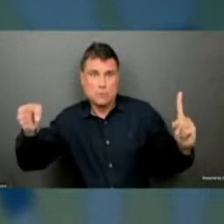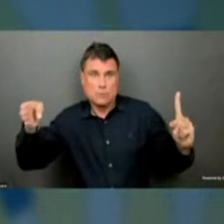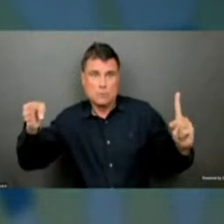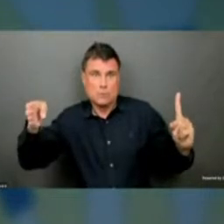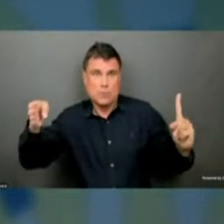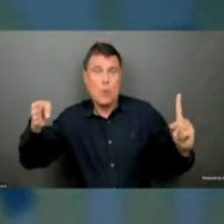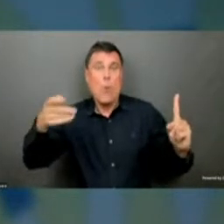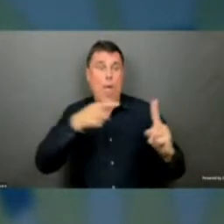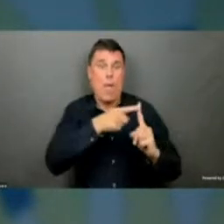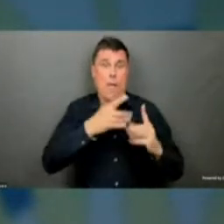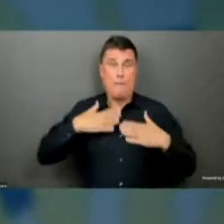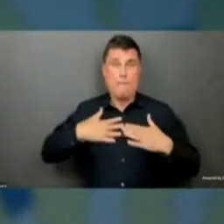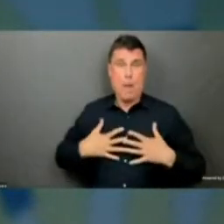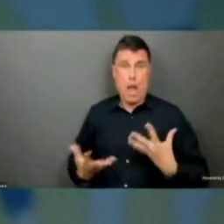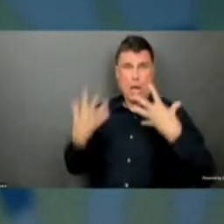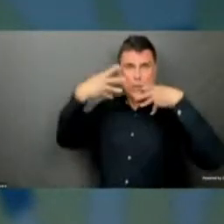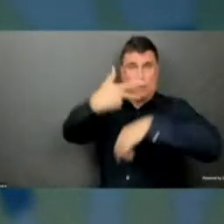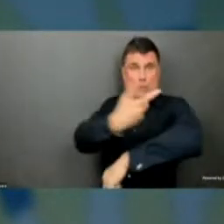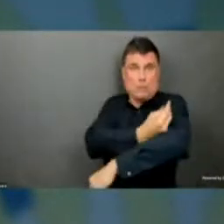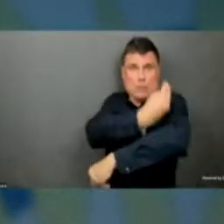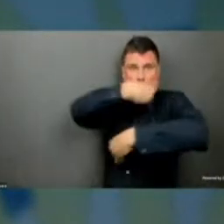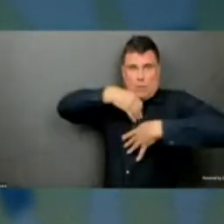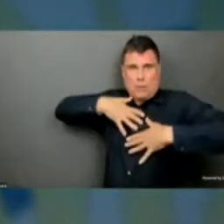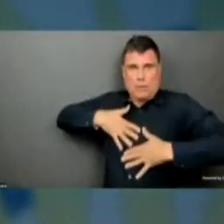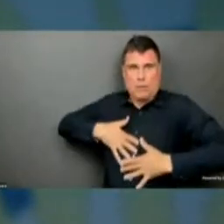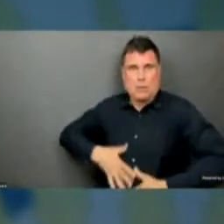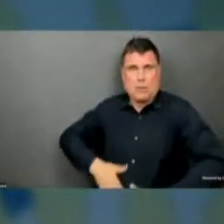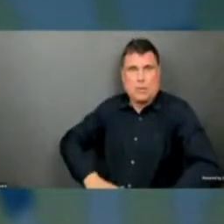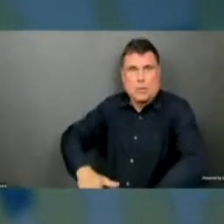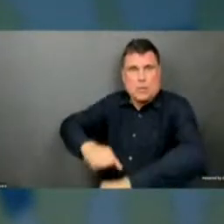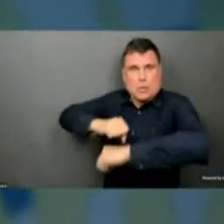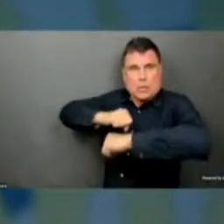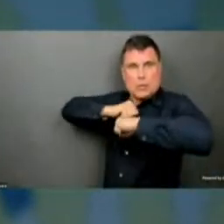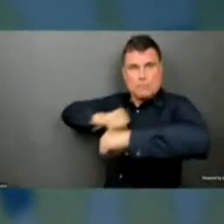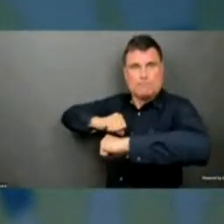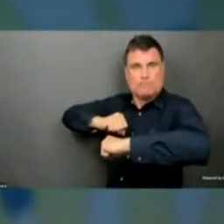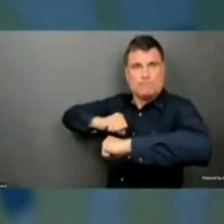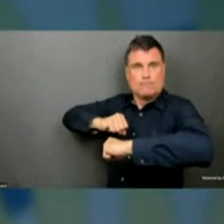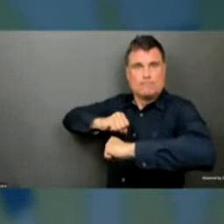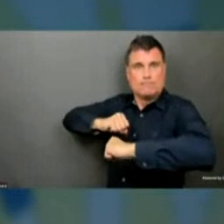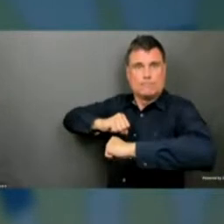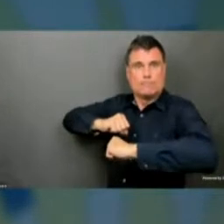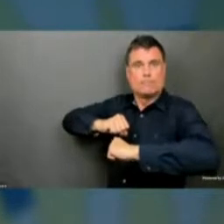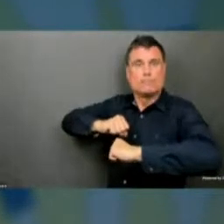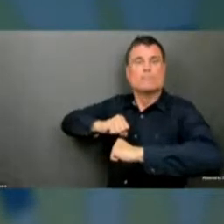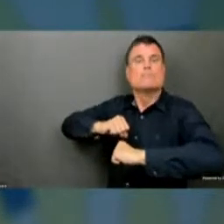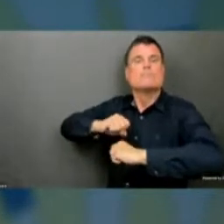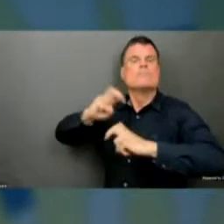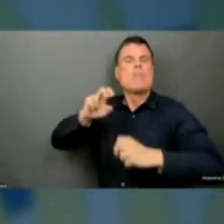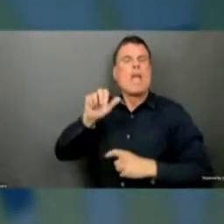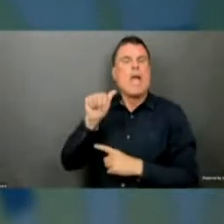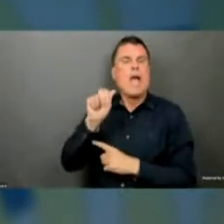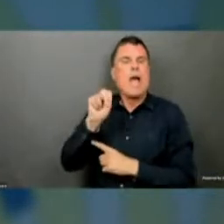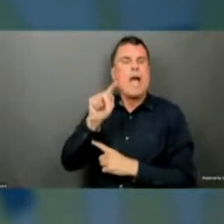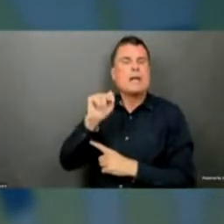21天以内打了第一针，21天以内等于是没有疫苗打的，那么占了